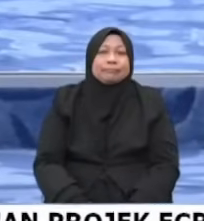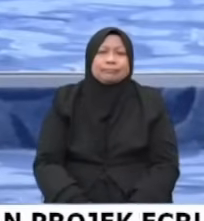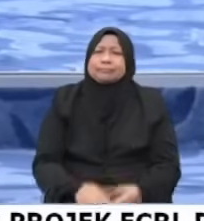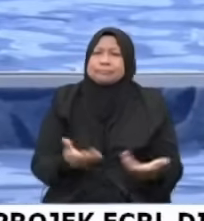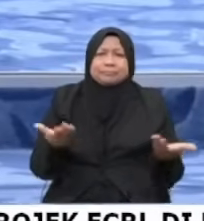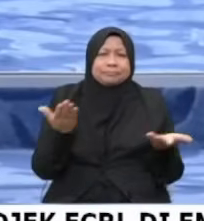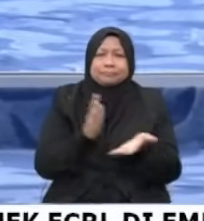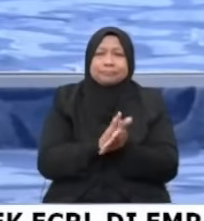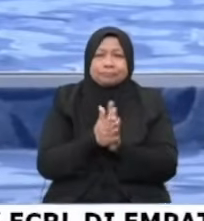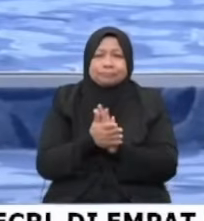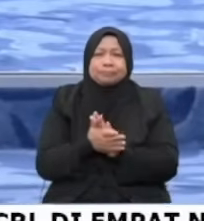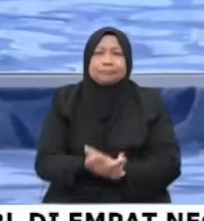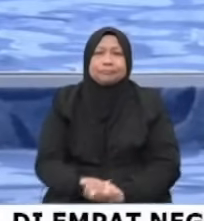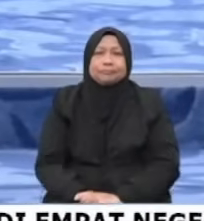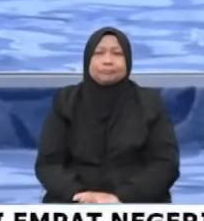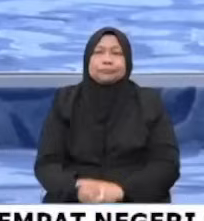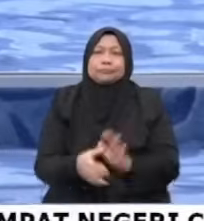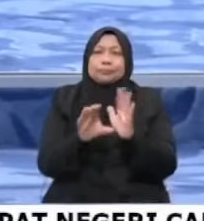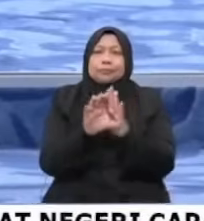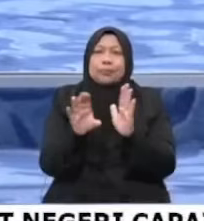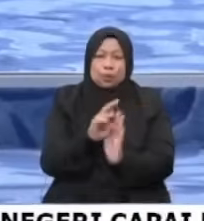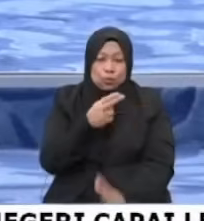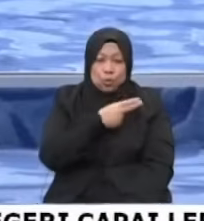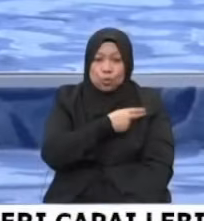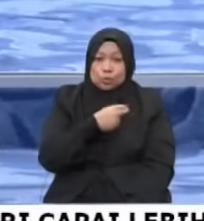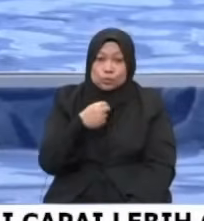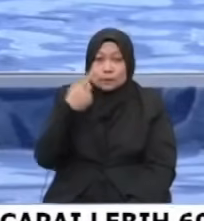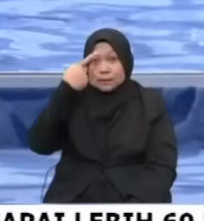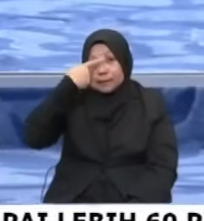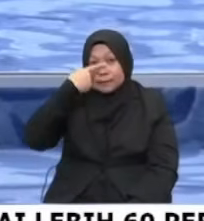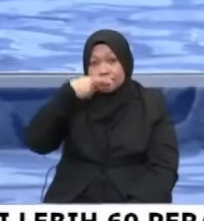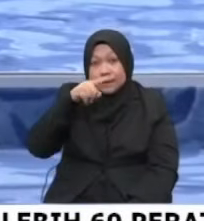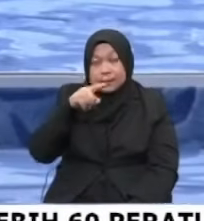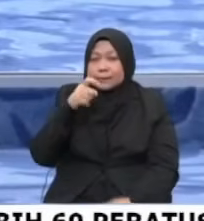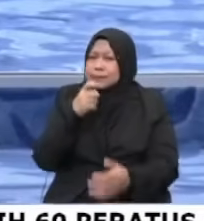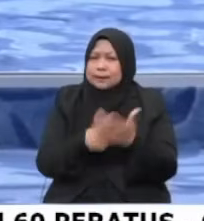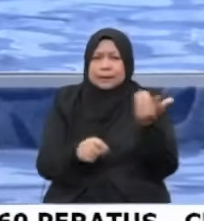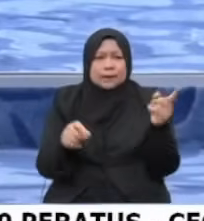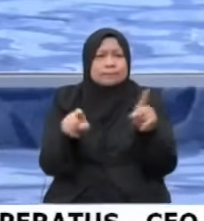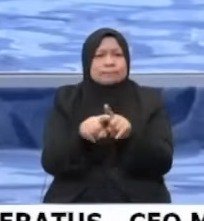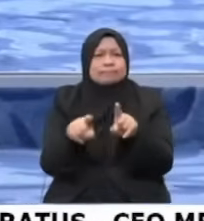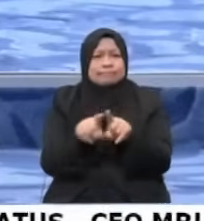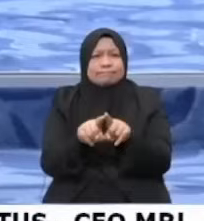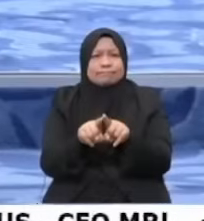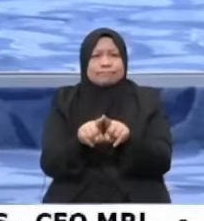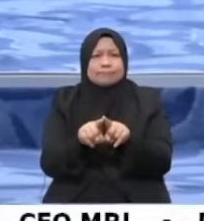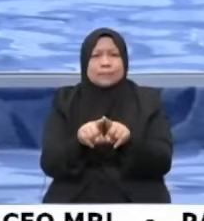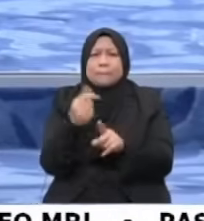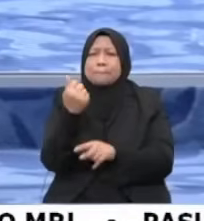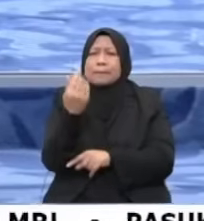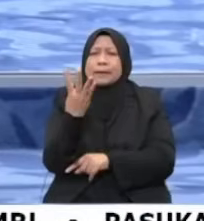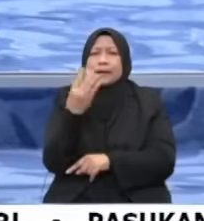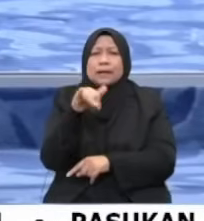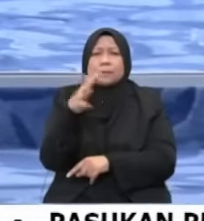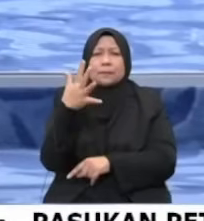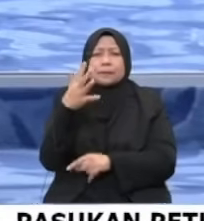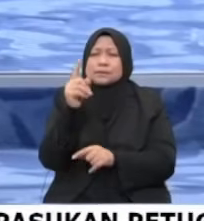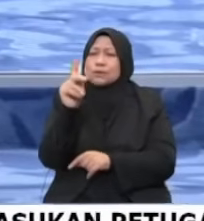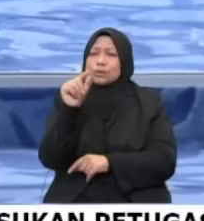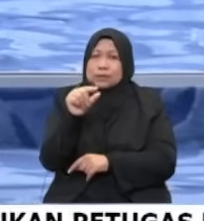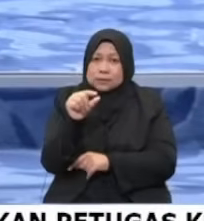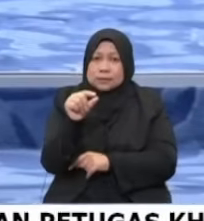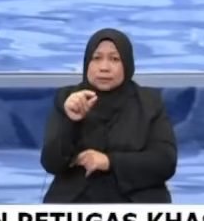jadi umpamanya k Indonesia bagi kadar yang sama r4.15 1